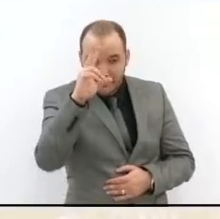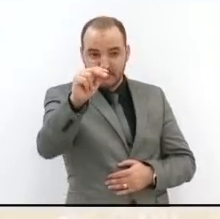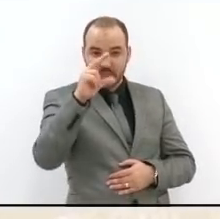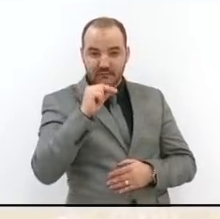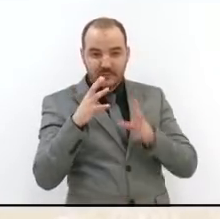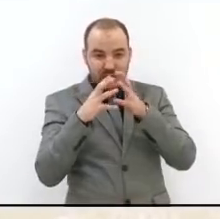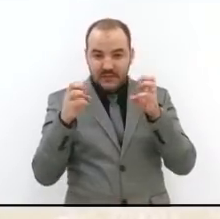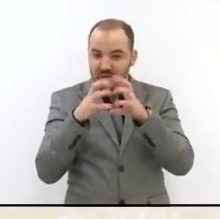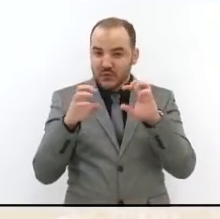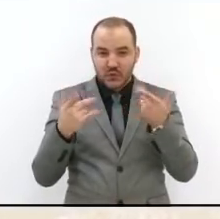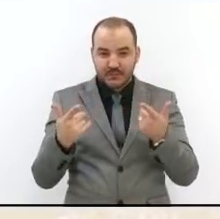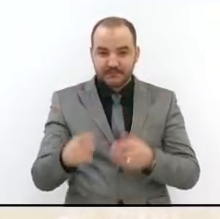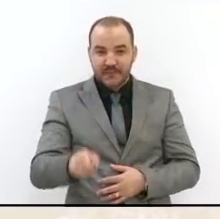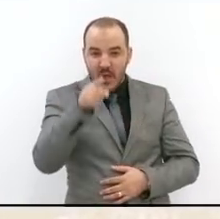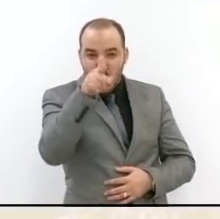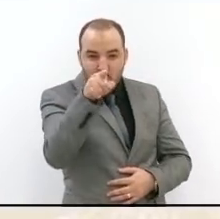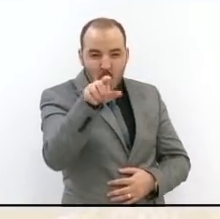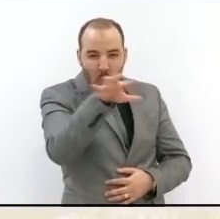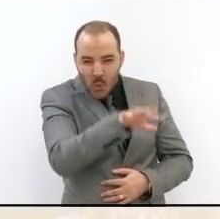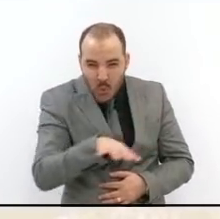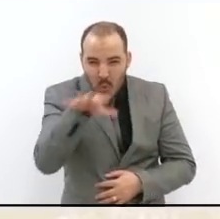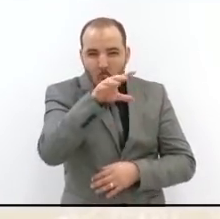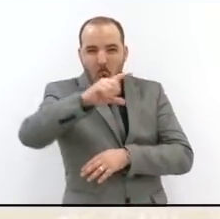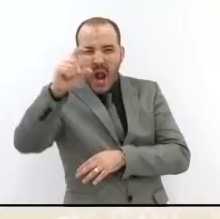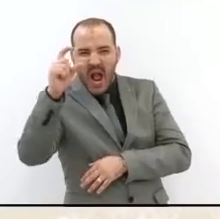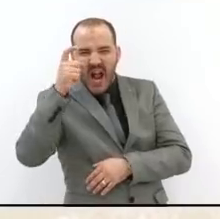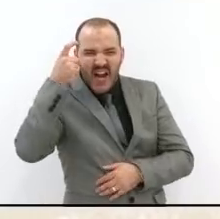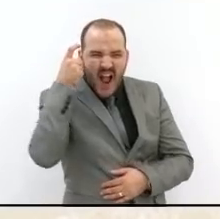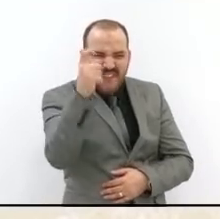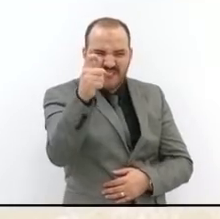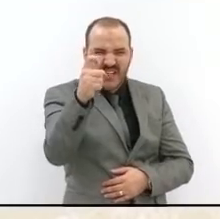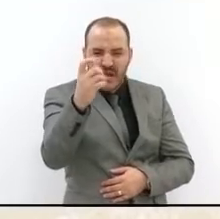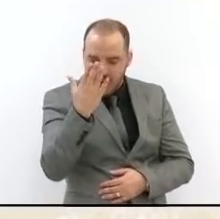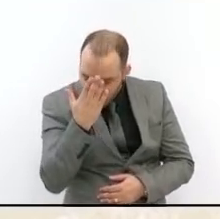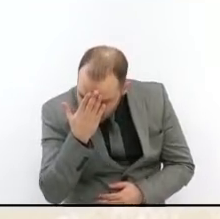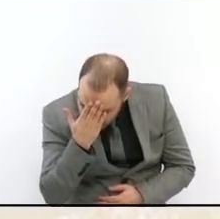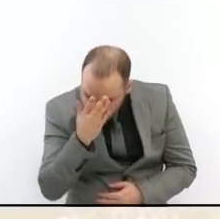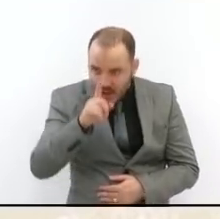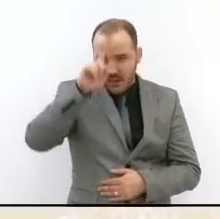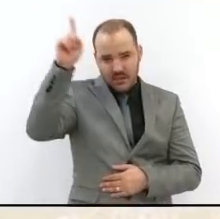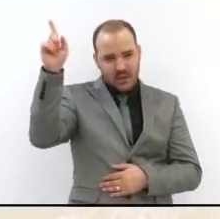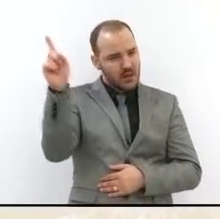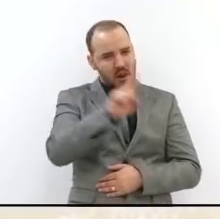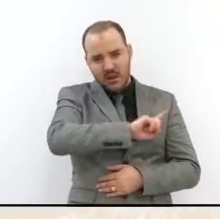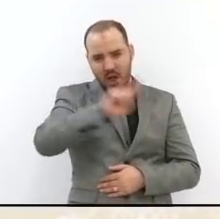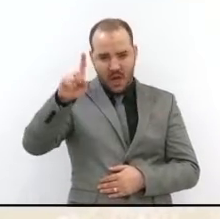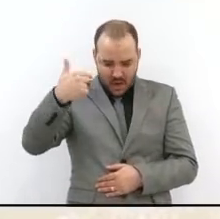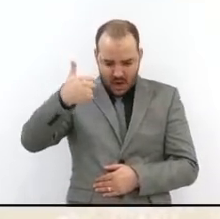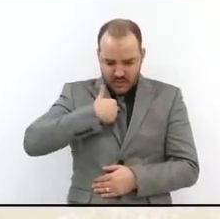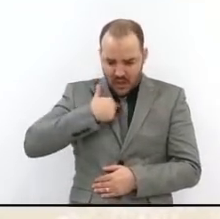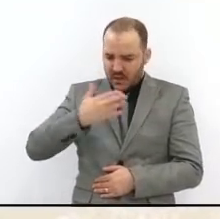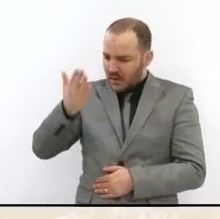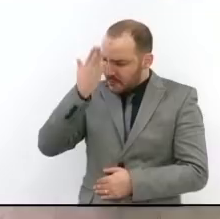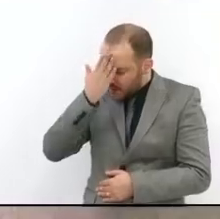تعني إنكم أيها الكفار لا تعبدون الله تعالى الذي أتوجه إليه